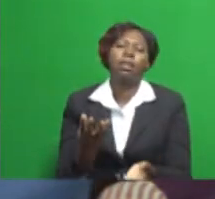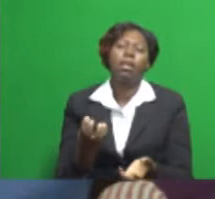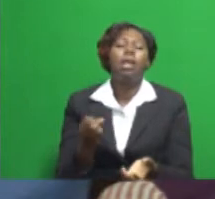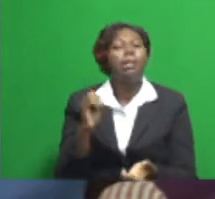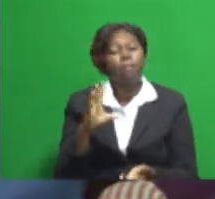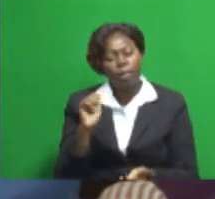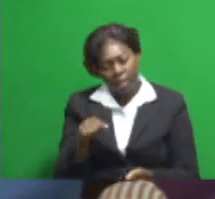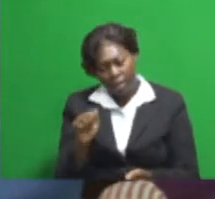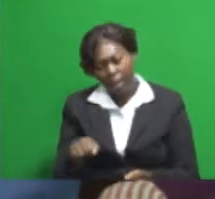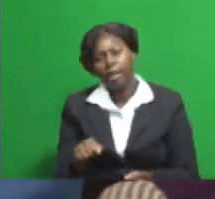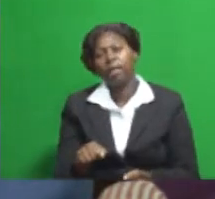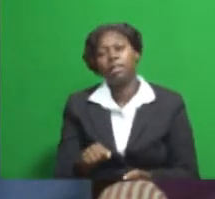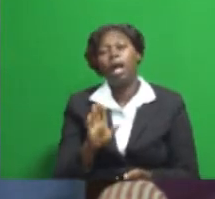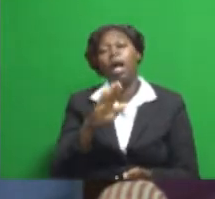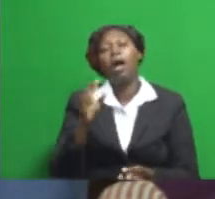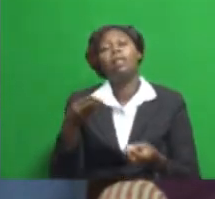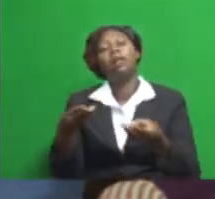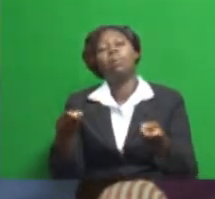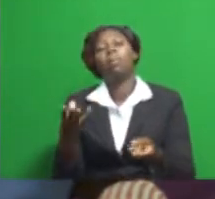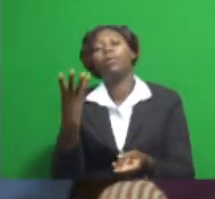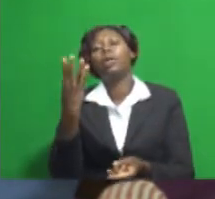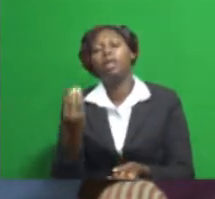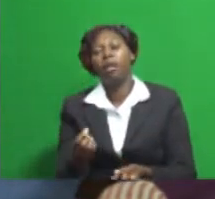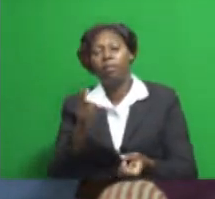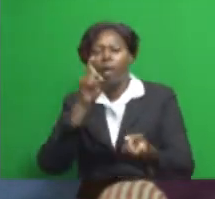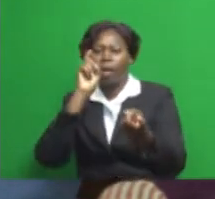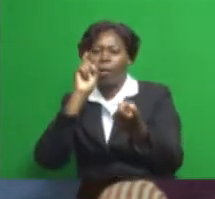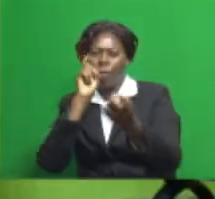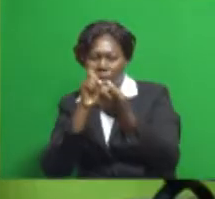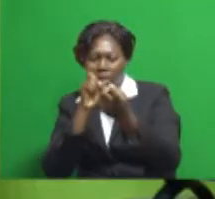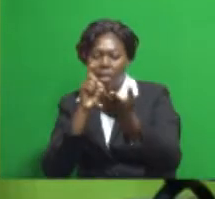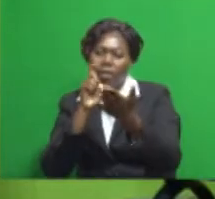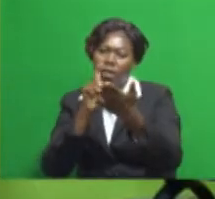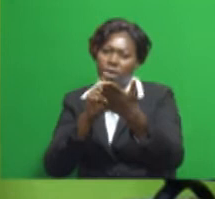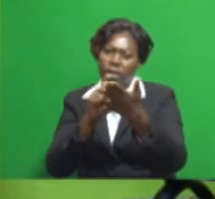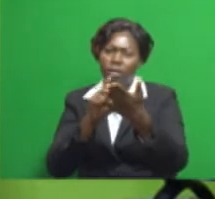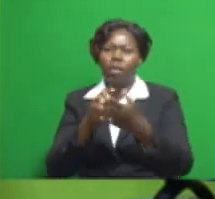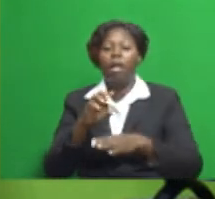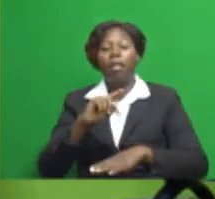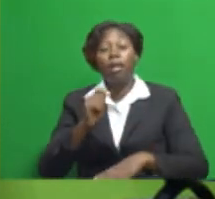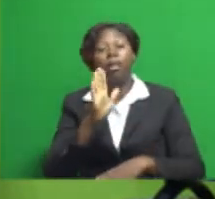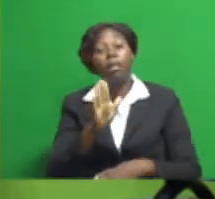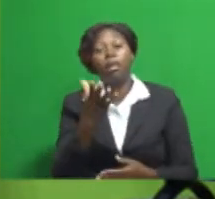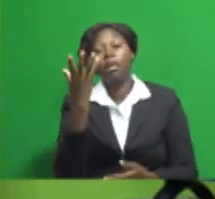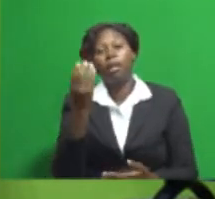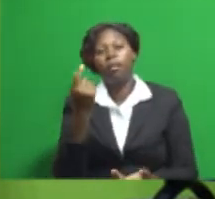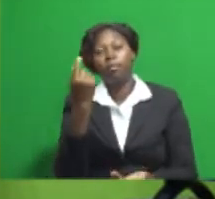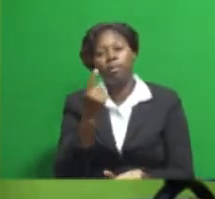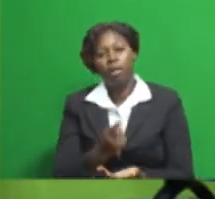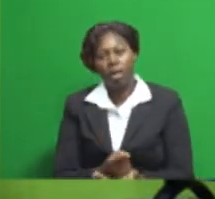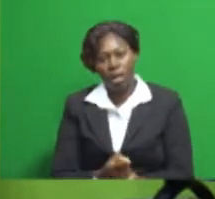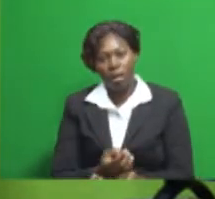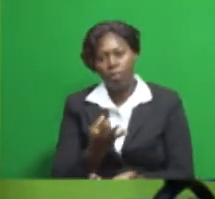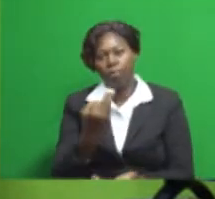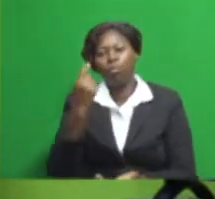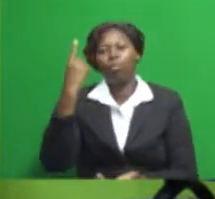zvavakatoitirwa naMwari zvinobatika zvavanotiyasana kuti uyu ndiMwari. But imbondibatsira apa. Ndikuona kuti nguva yedu iri